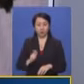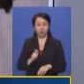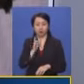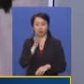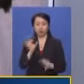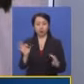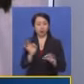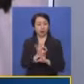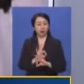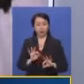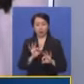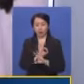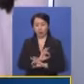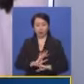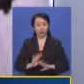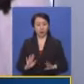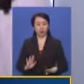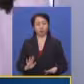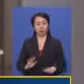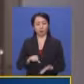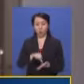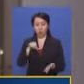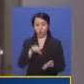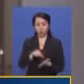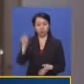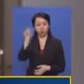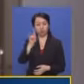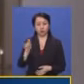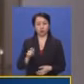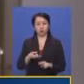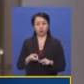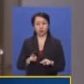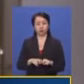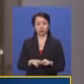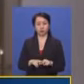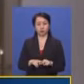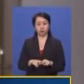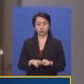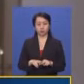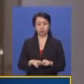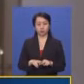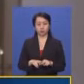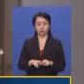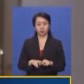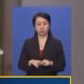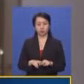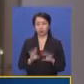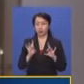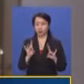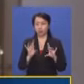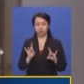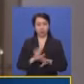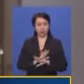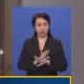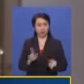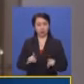никогда это для участников войны это они не воспринимали и не рассказывали. Вот